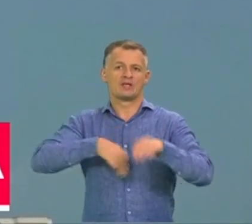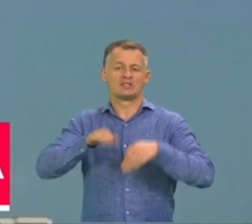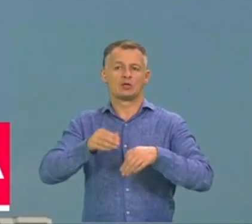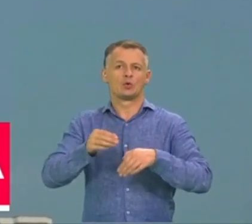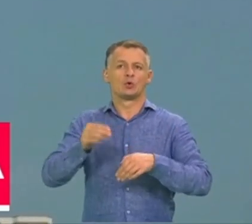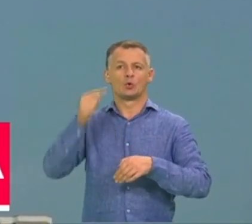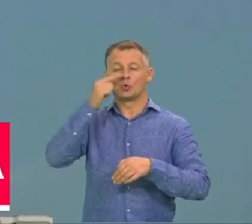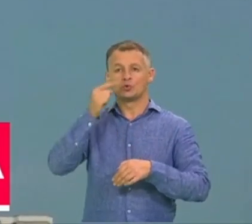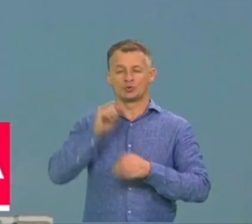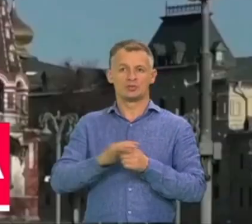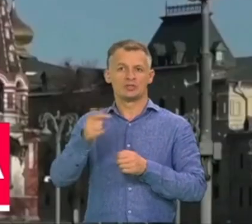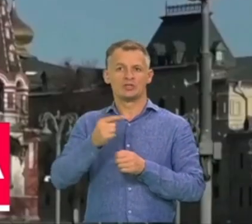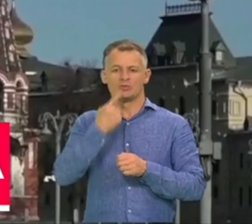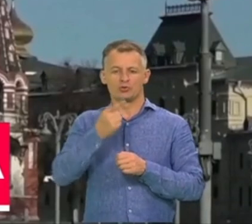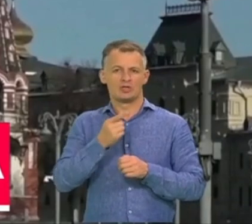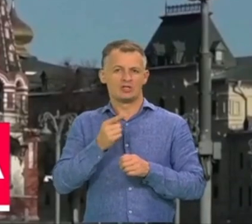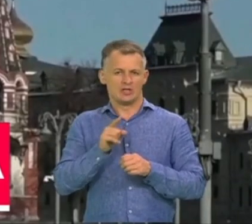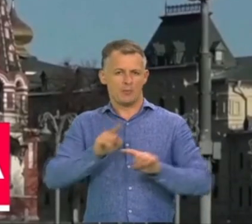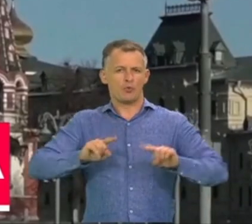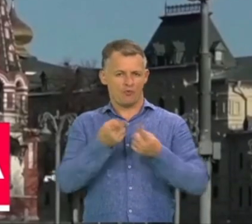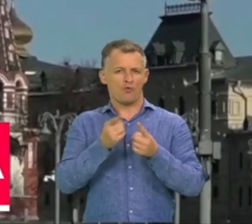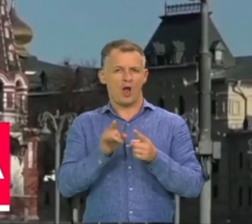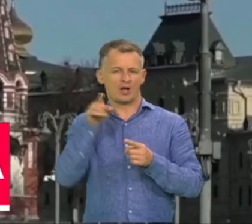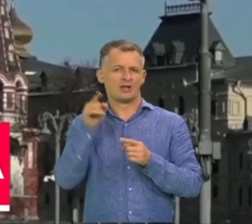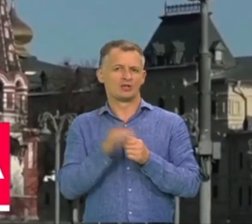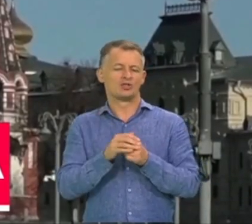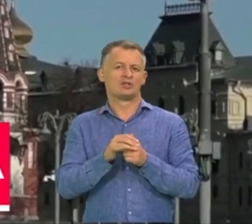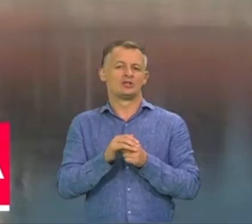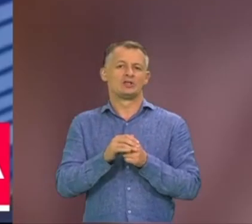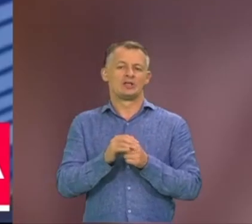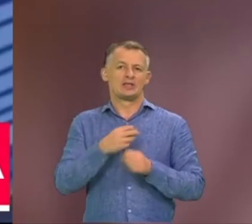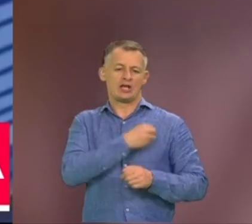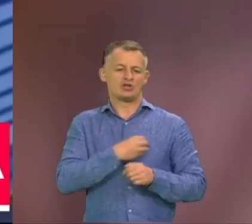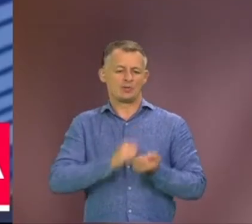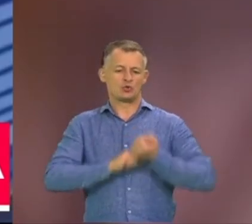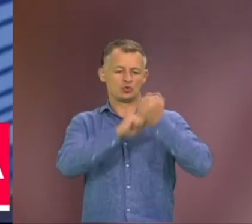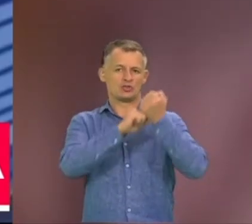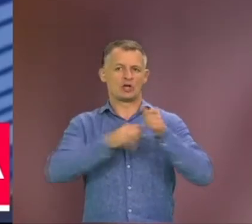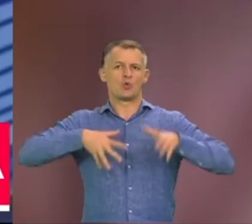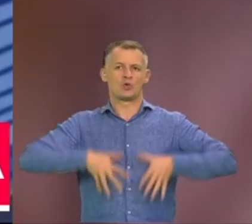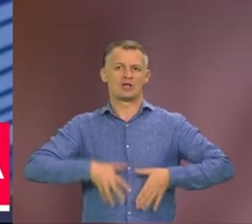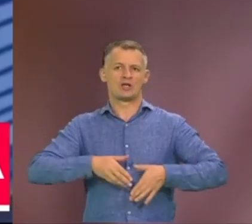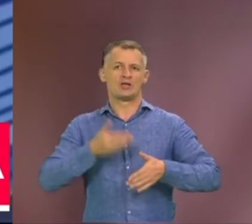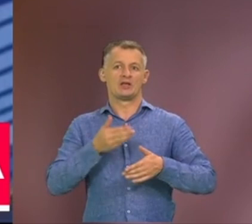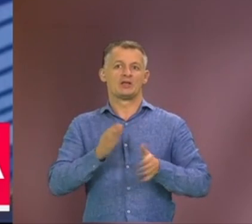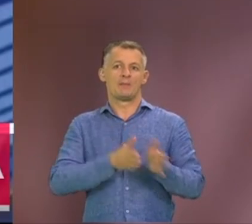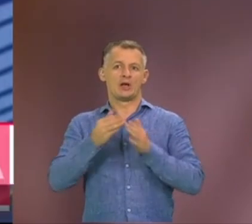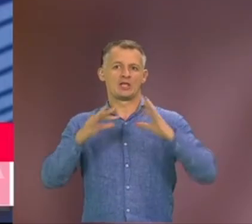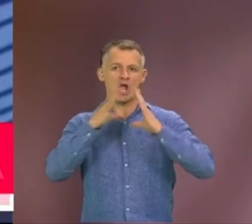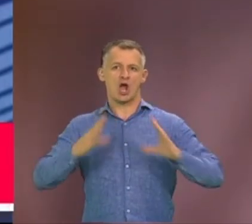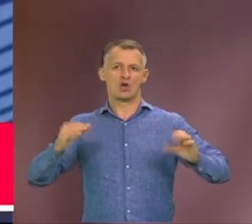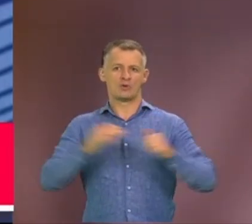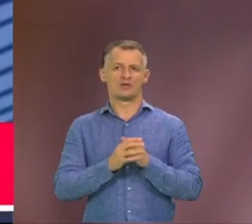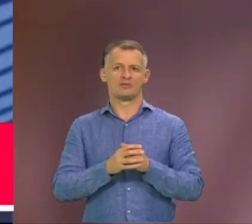că aprinde spiritele în Moldova și se arată deranjată de susținerea oferită Ucrainei. На границе, которые